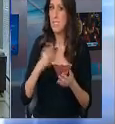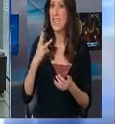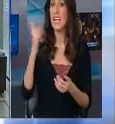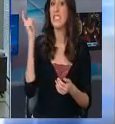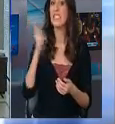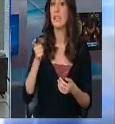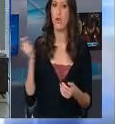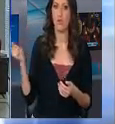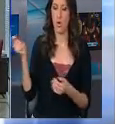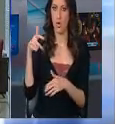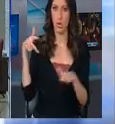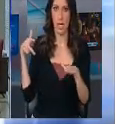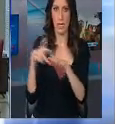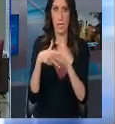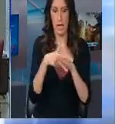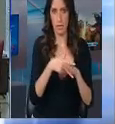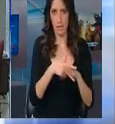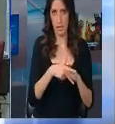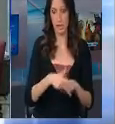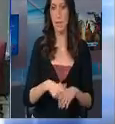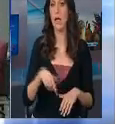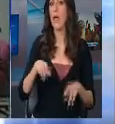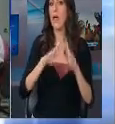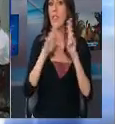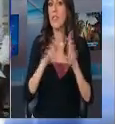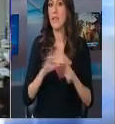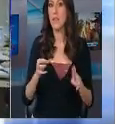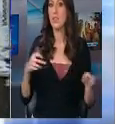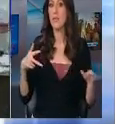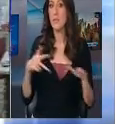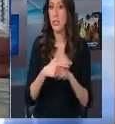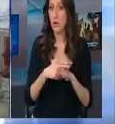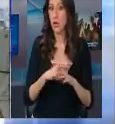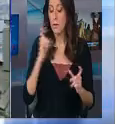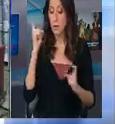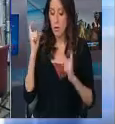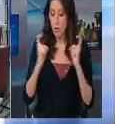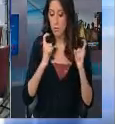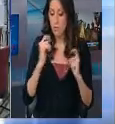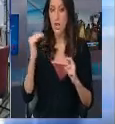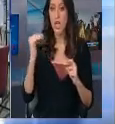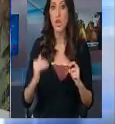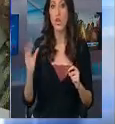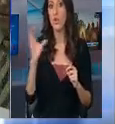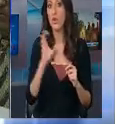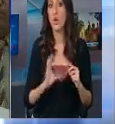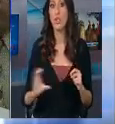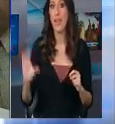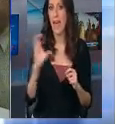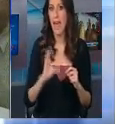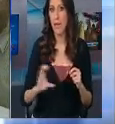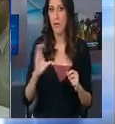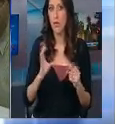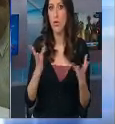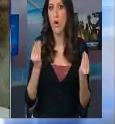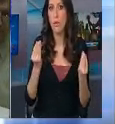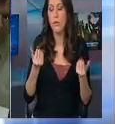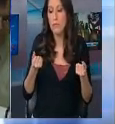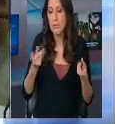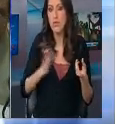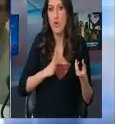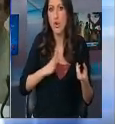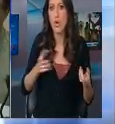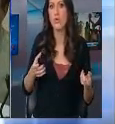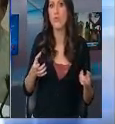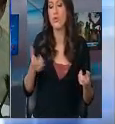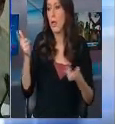Η ραγδαία αύξηση με τα ανεξόφλητα δάνεια στον Ευρωπαϊκό Νότο θορύβησε ακόμη και το Διεθνές Νομισματικό Ταμείο, που κάνει στροφή